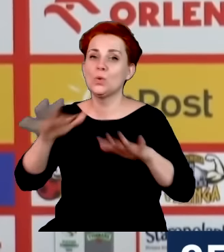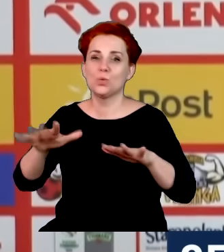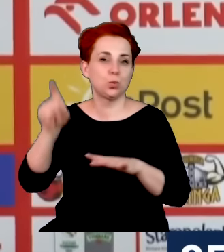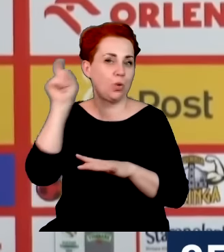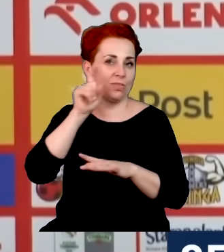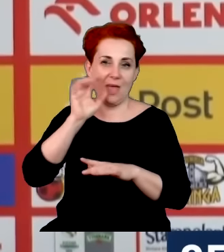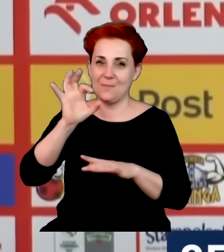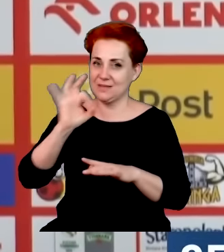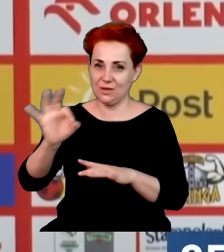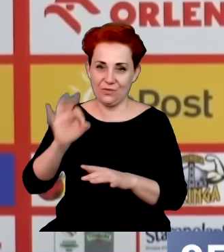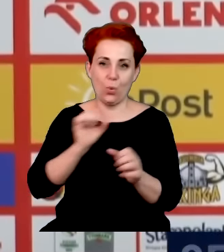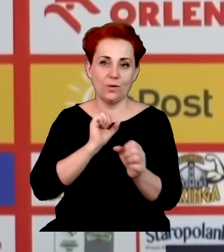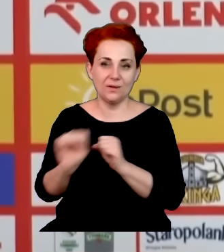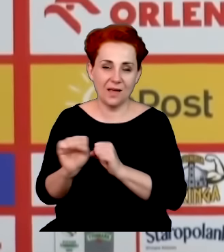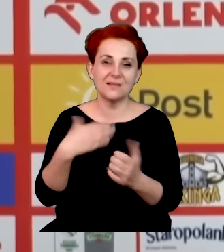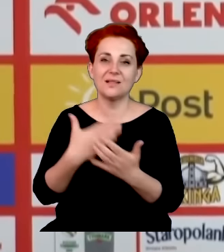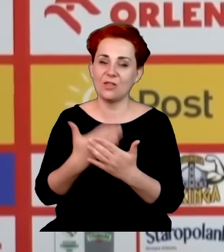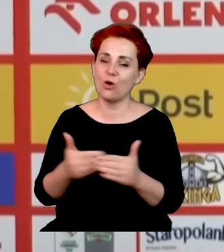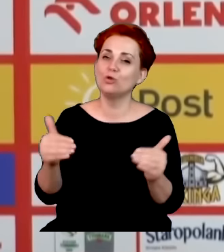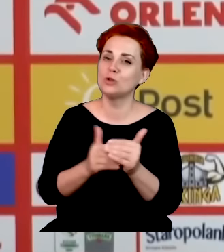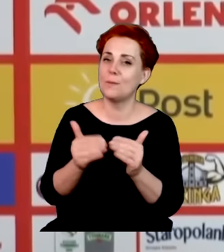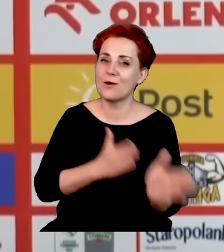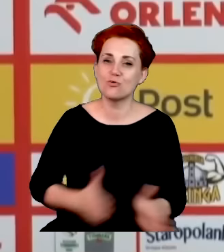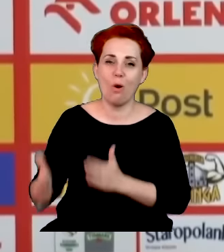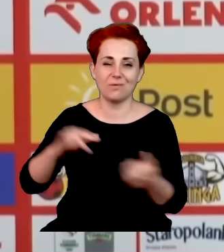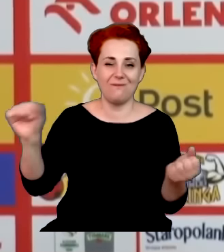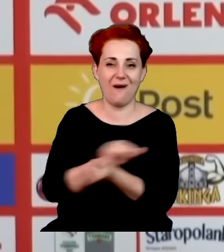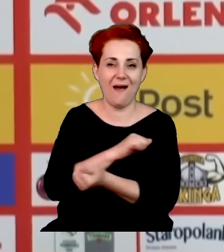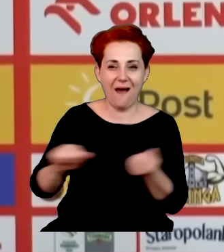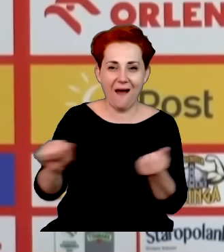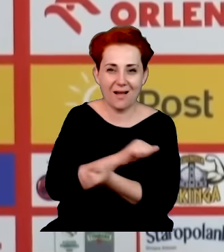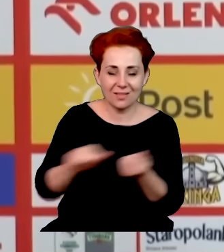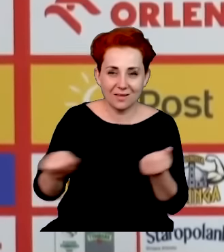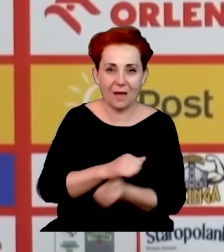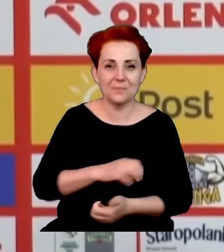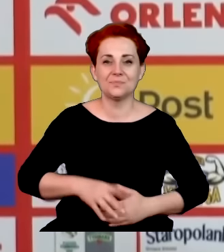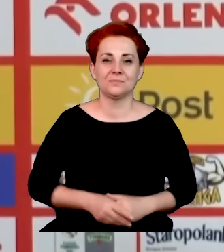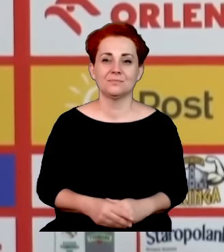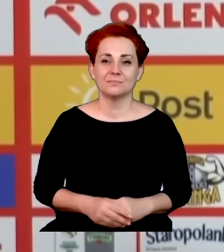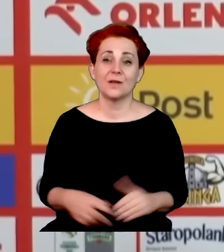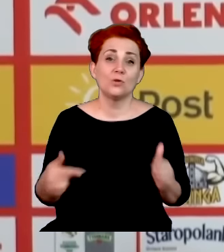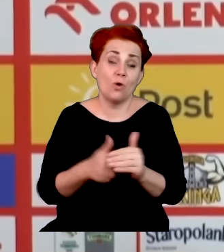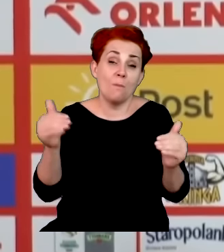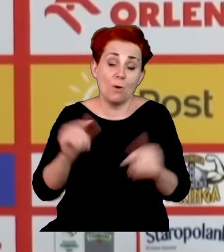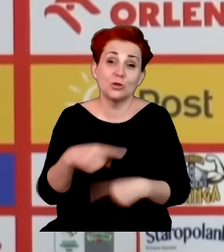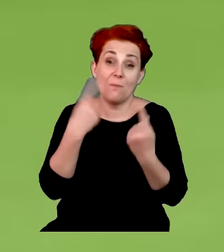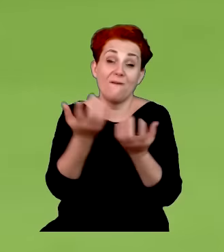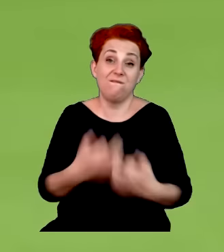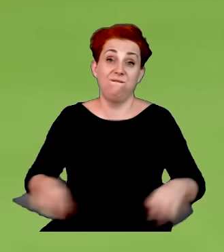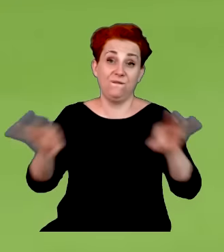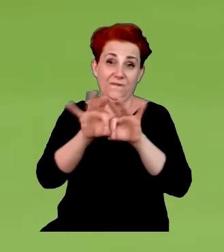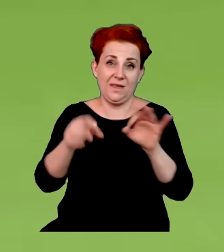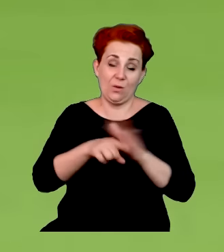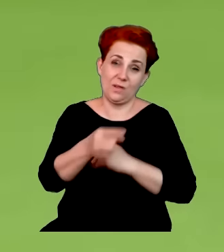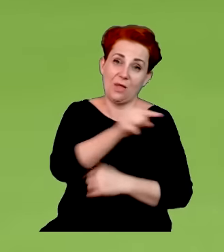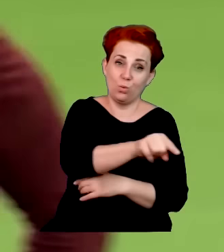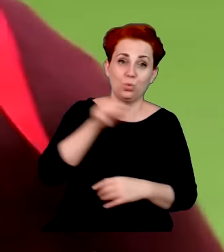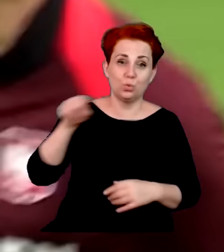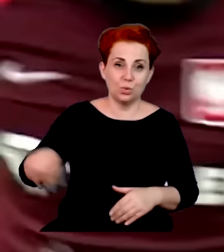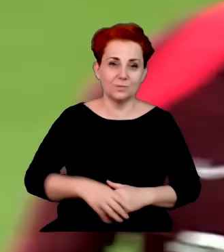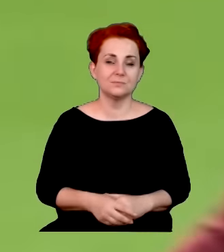musimy być gotowi na mecz walki, bo to tak naprawdę będzie, można powiedzieć, finał dla nas i dla nich.